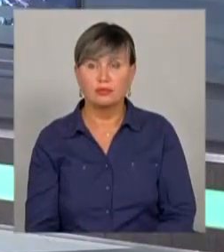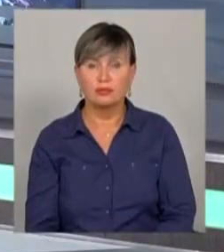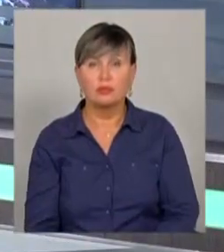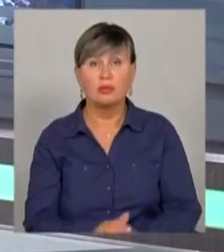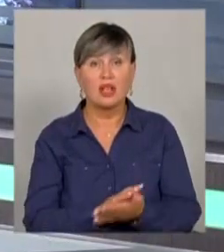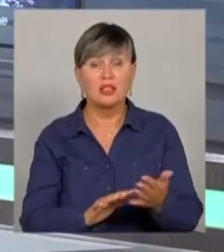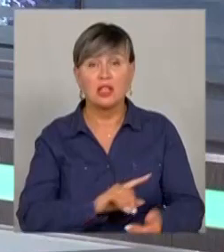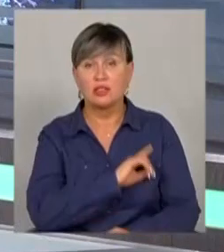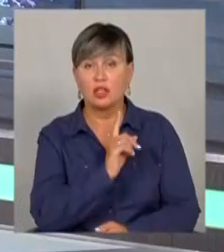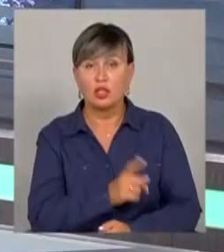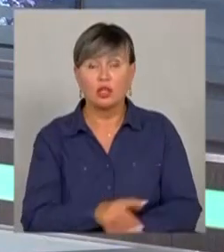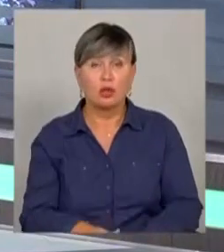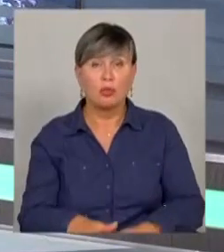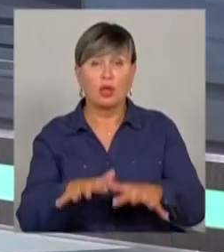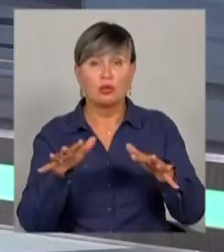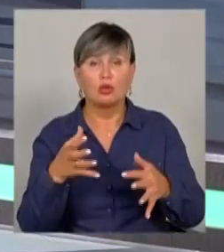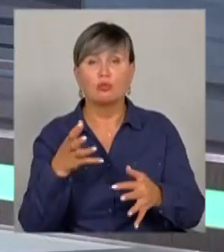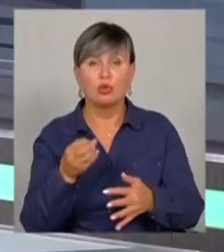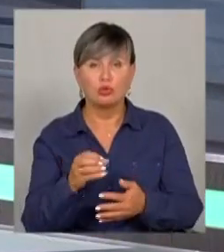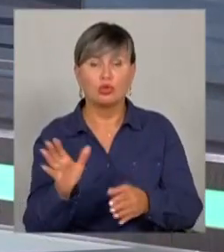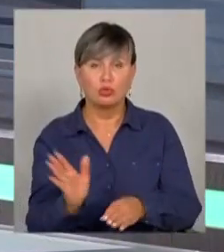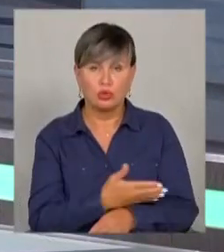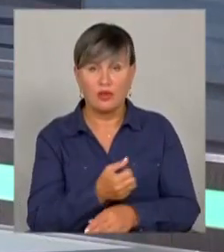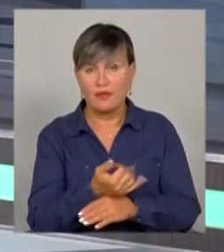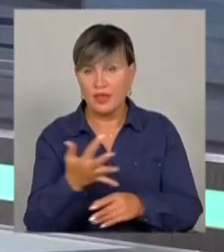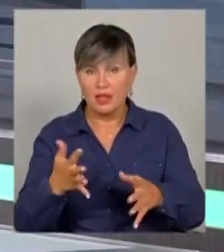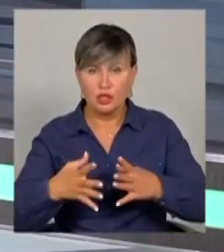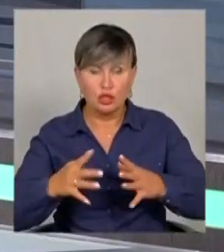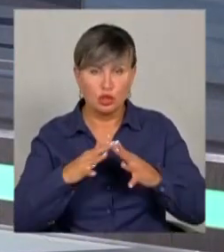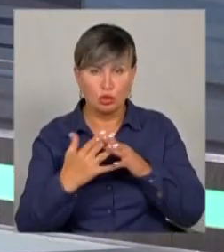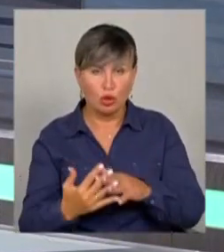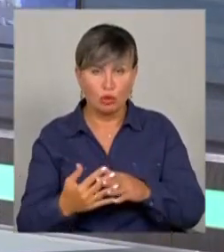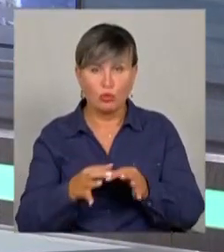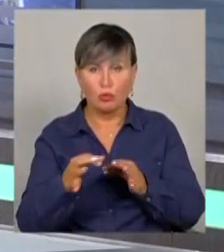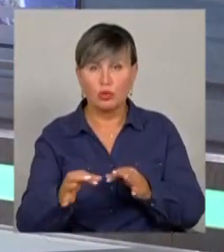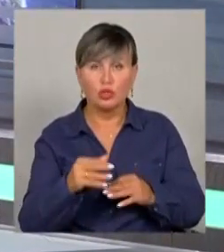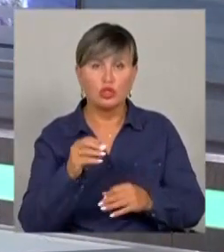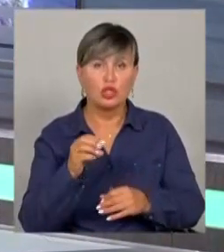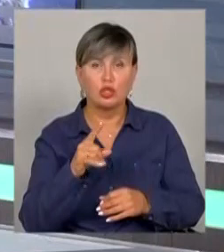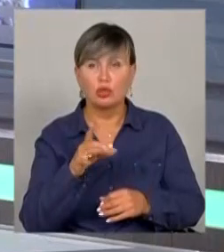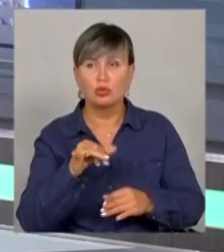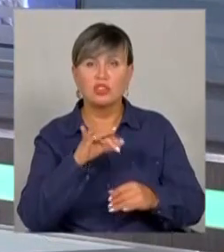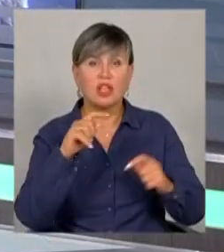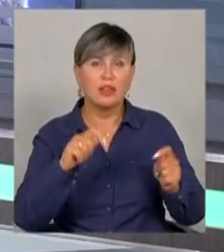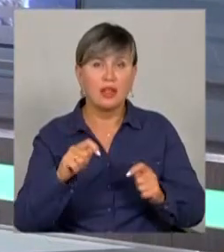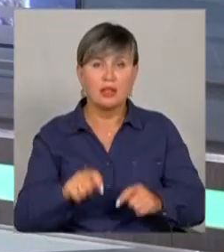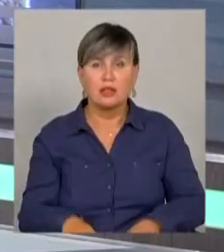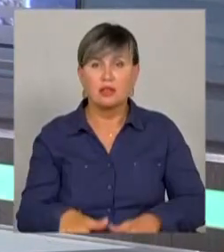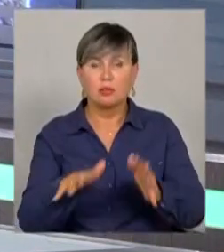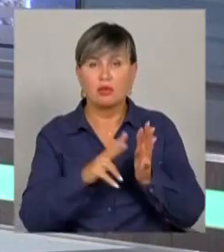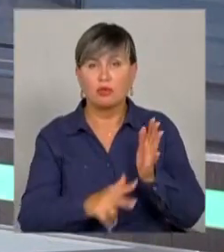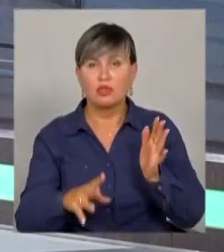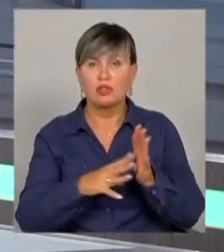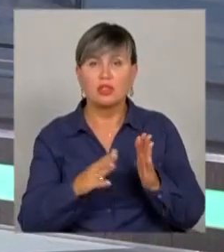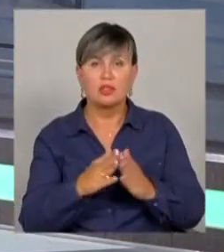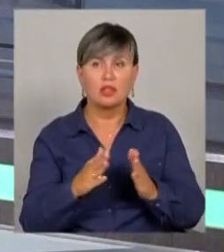Последствия сильнейшего потопа все еще устраняют в нескольких селах области ЖТСУ. Из-за проливных дождей тогда затопило 89